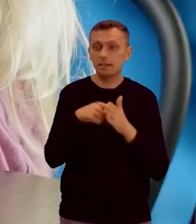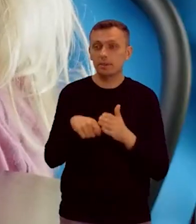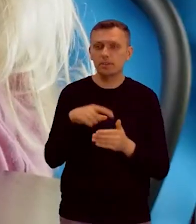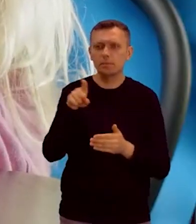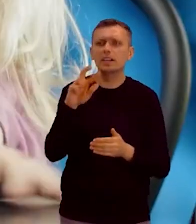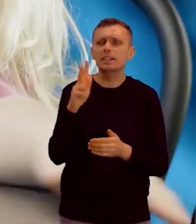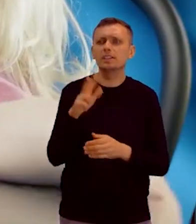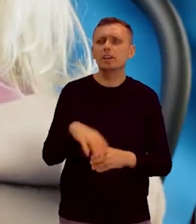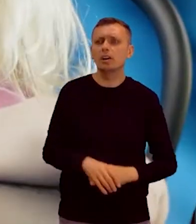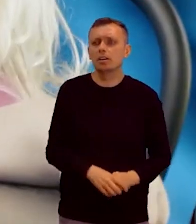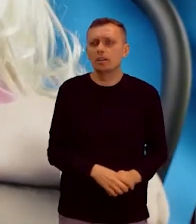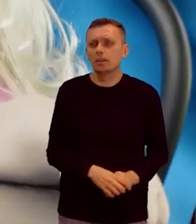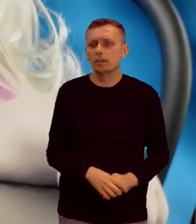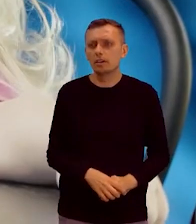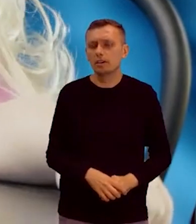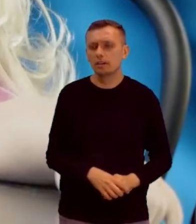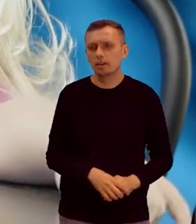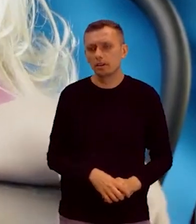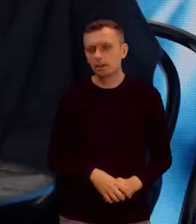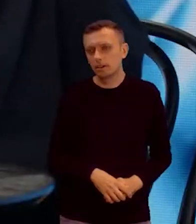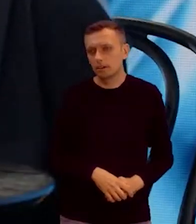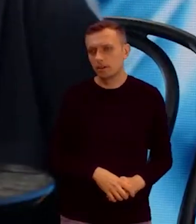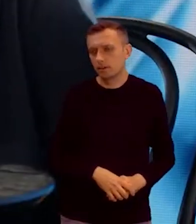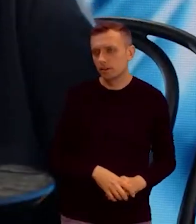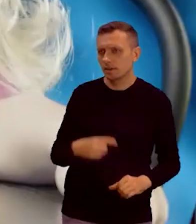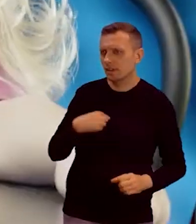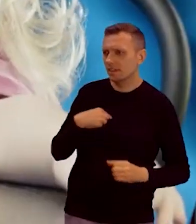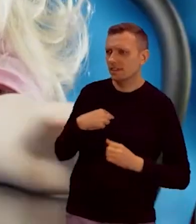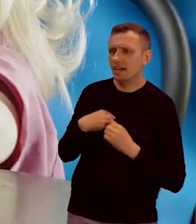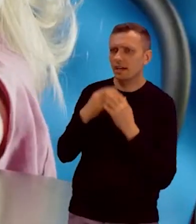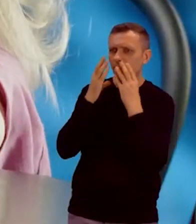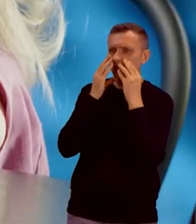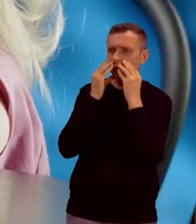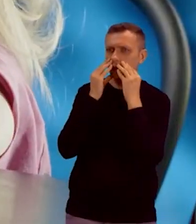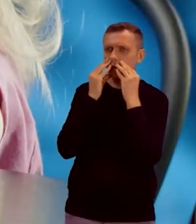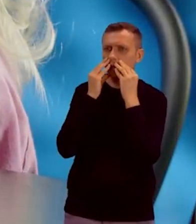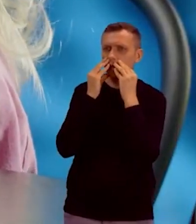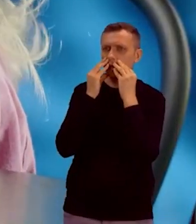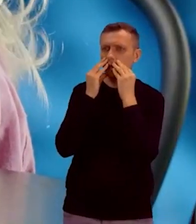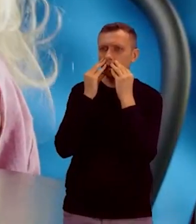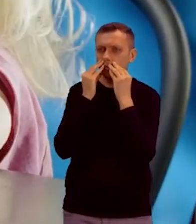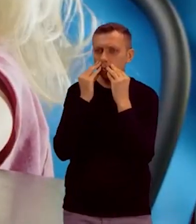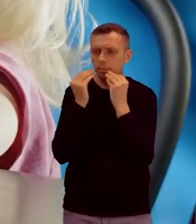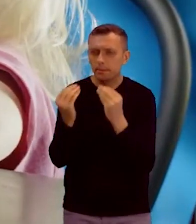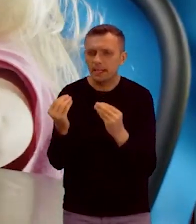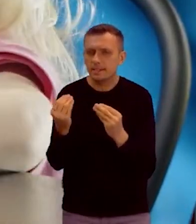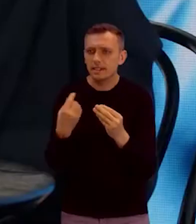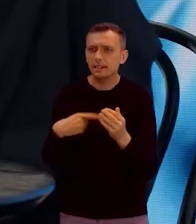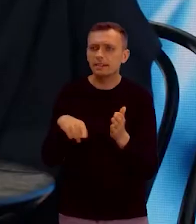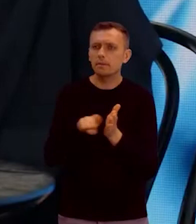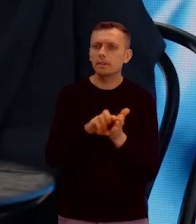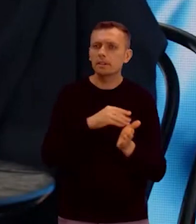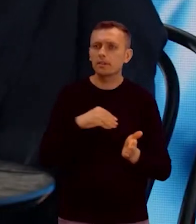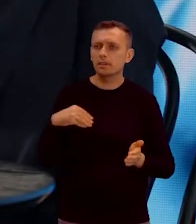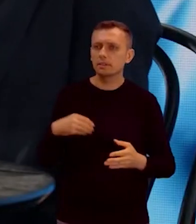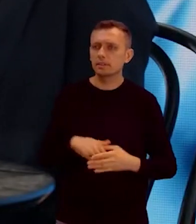Jestem prezydentem polskim. Kim ty jesteś? Prezydentem Polski. Tak naprawdę to jestem Slowakiem. A